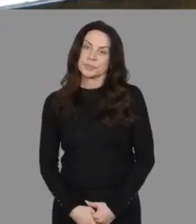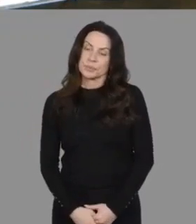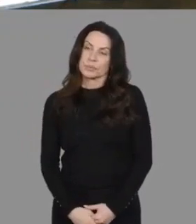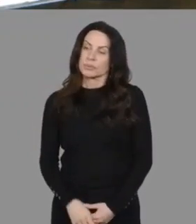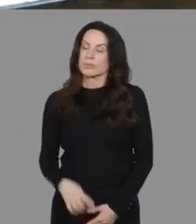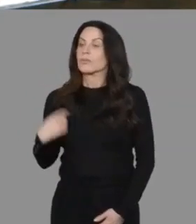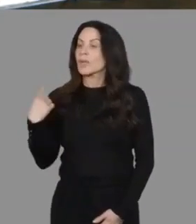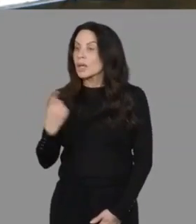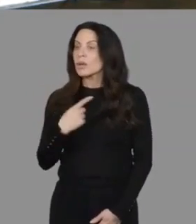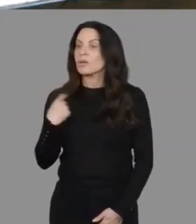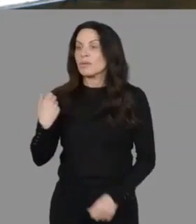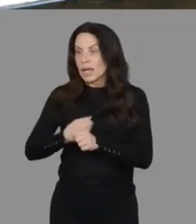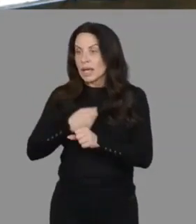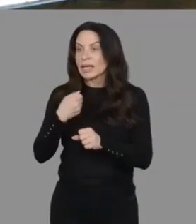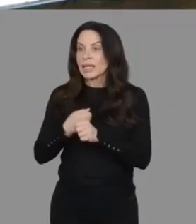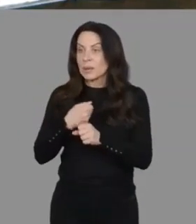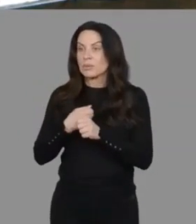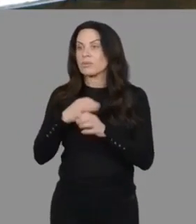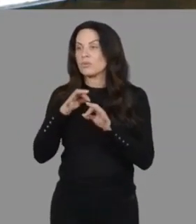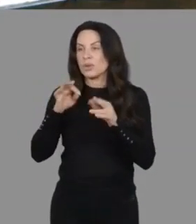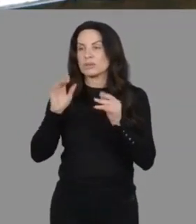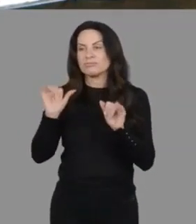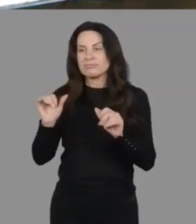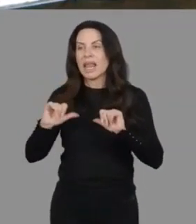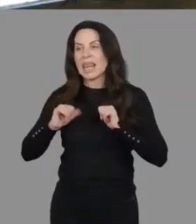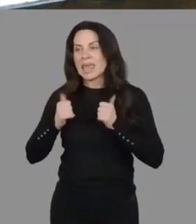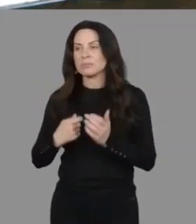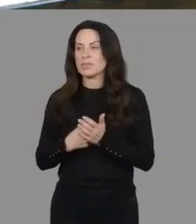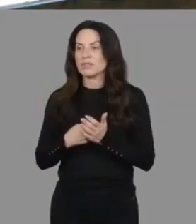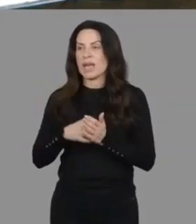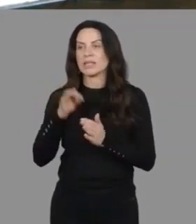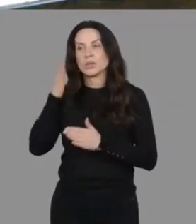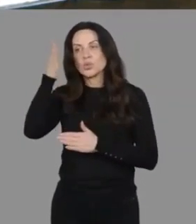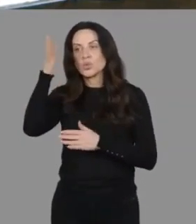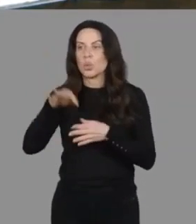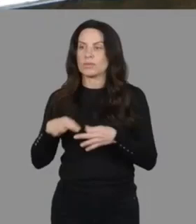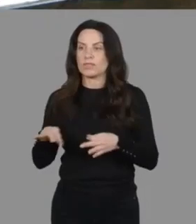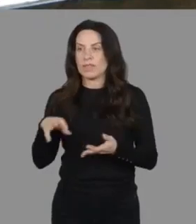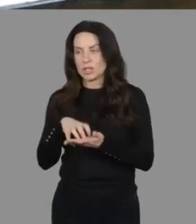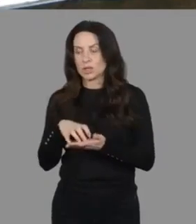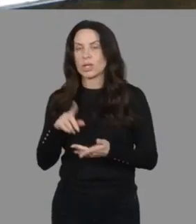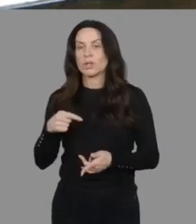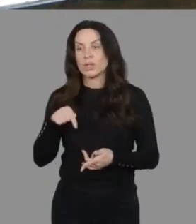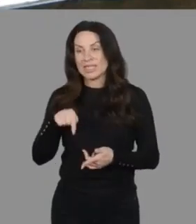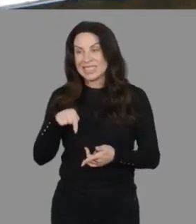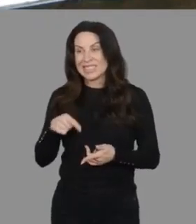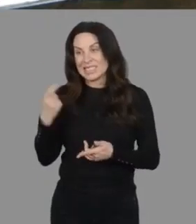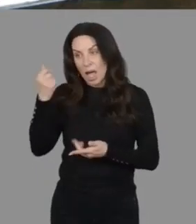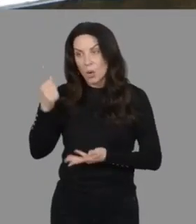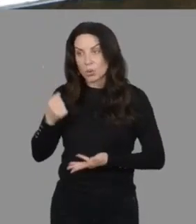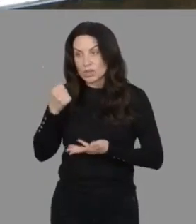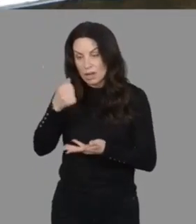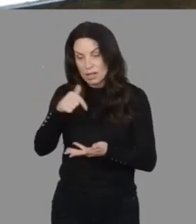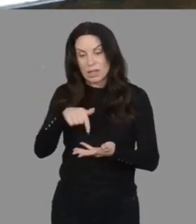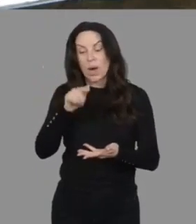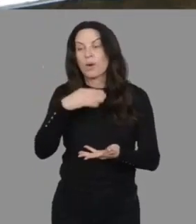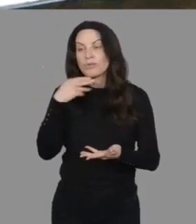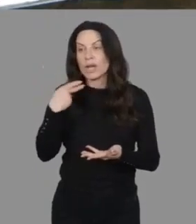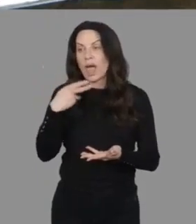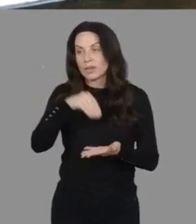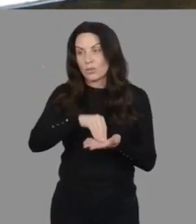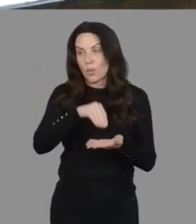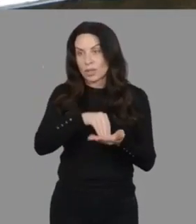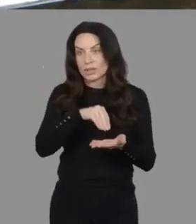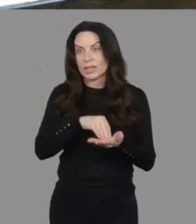Wir kämpfen für eine lebenswerte und zukunftsfähige Stadt. Und wir geben mit diesem Haushalt dafür auch die Antworten.